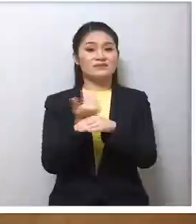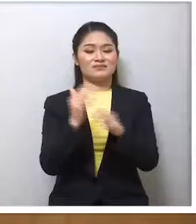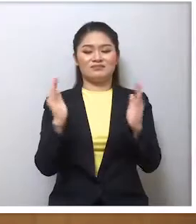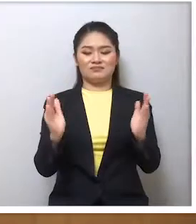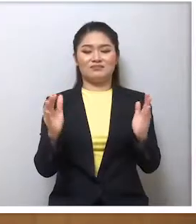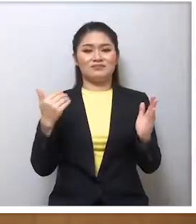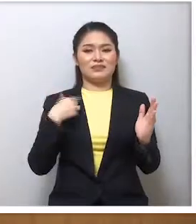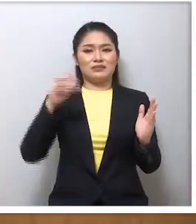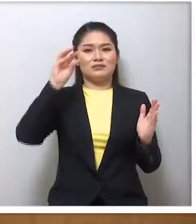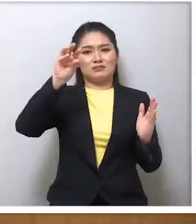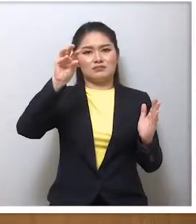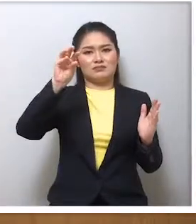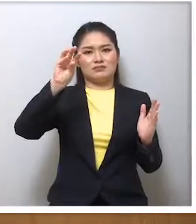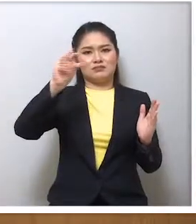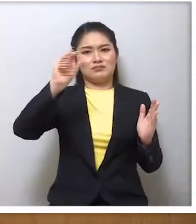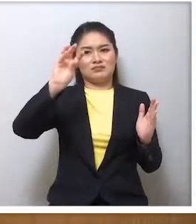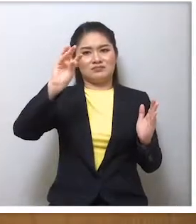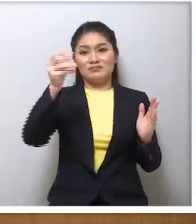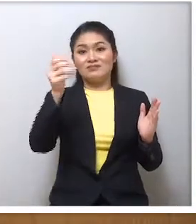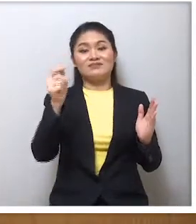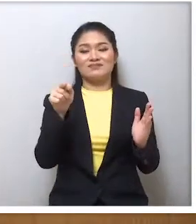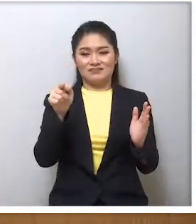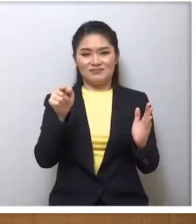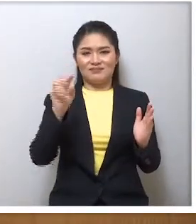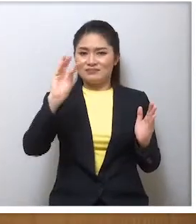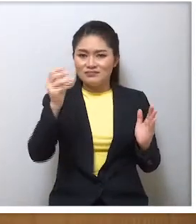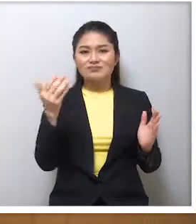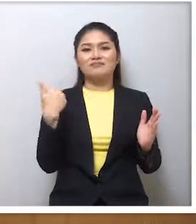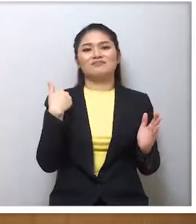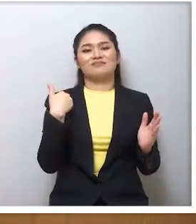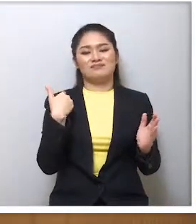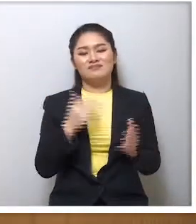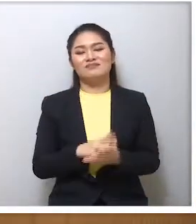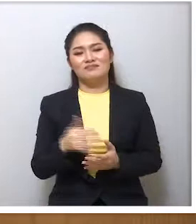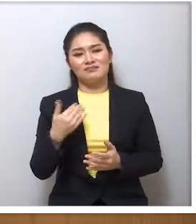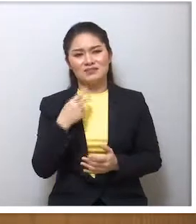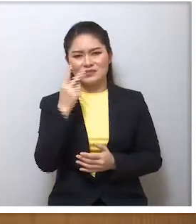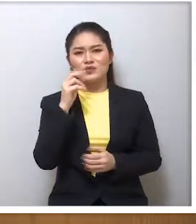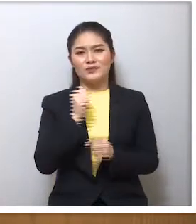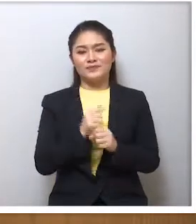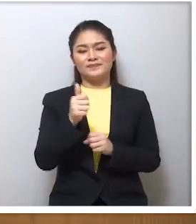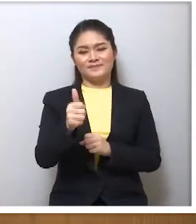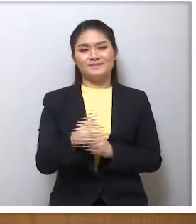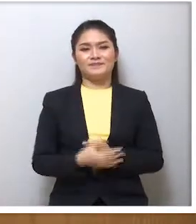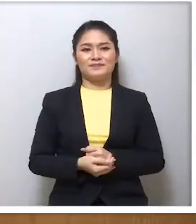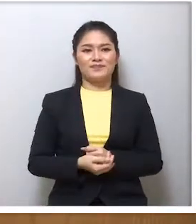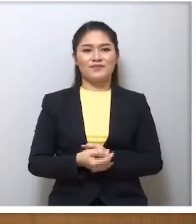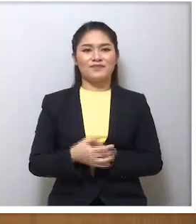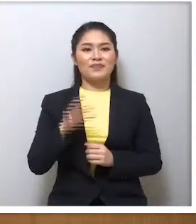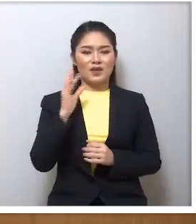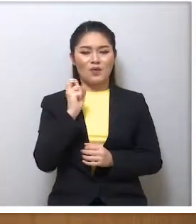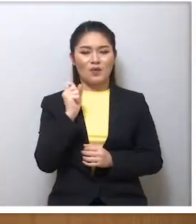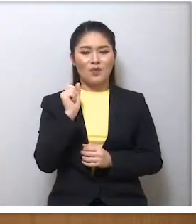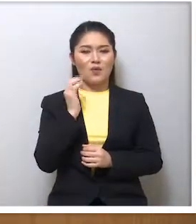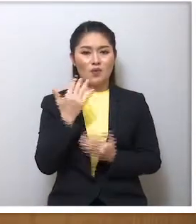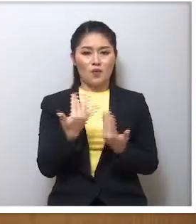เขาจะแปะไว้นานๆเขาจะหมุนปึ๊บทีนึงนานๆเขาจะหมุนปึ๊บทีนึงเนี่ยเราสามารถทำแบบนั้นได้นะครับเดี๋ยวพาทำนะ